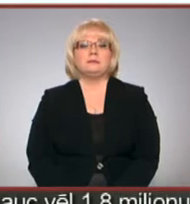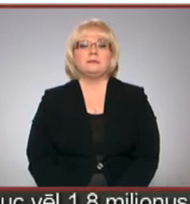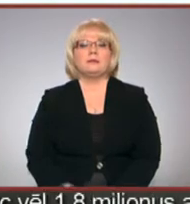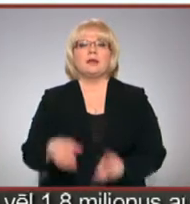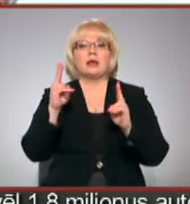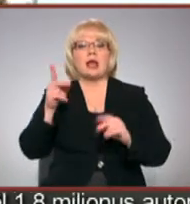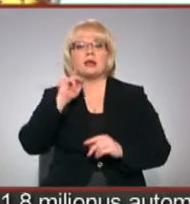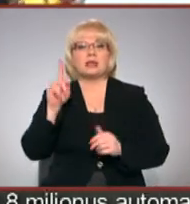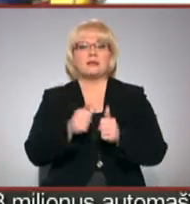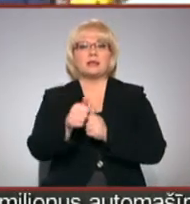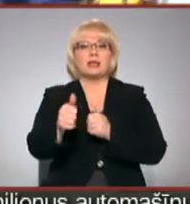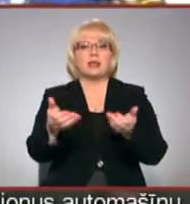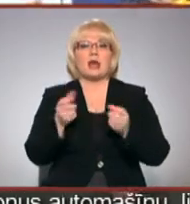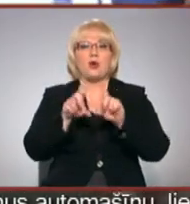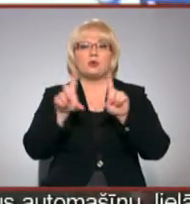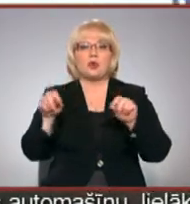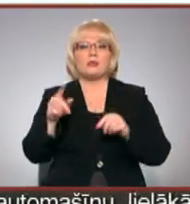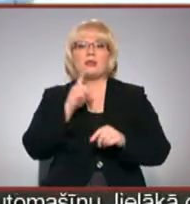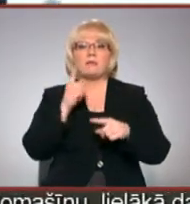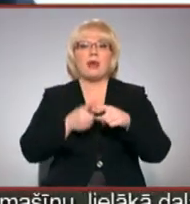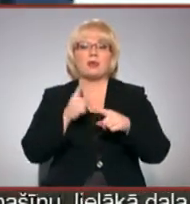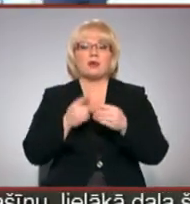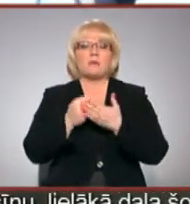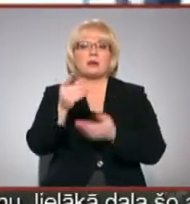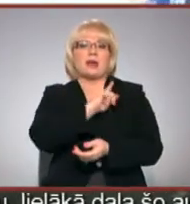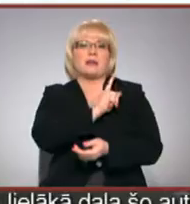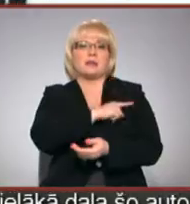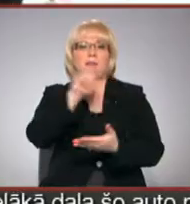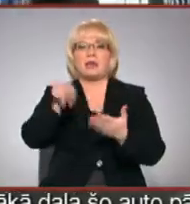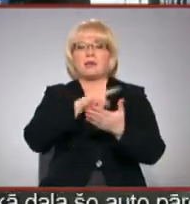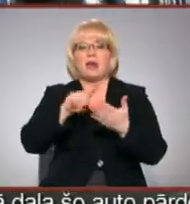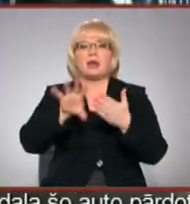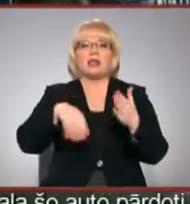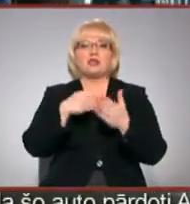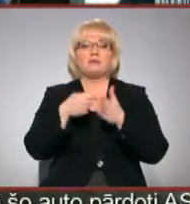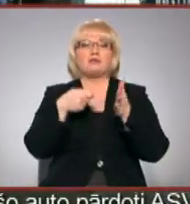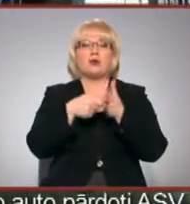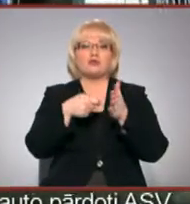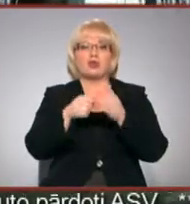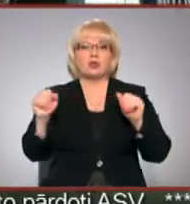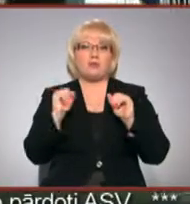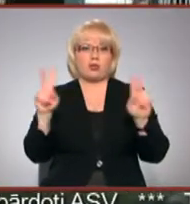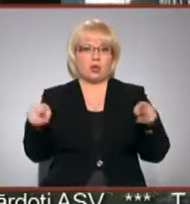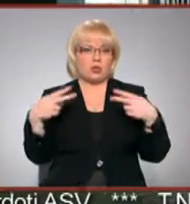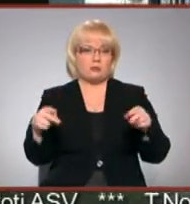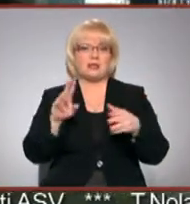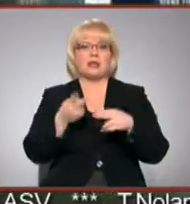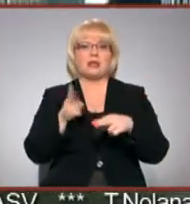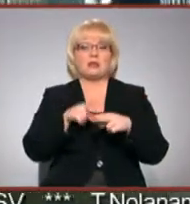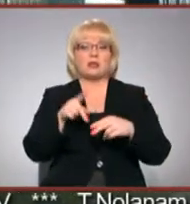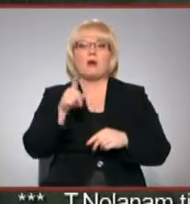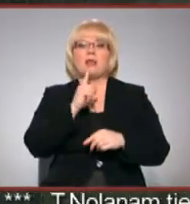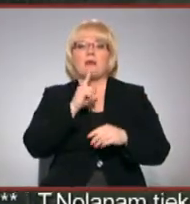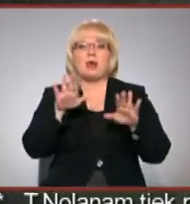Kā zināms, līdz ar uzņēmumu Liepājas Metalurgs maksātnespēja tika likvidēts arī līdz šim sponsorētais sporta klubs. Līdz ar to